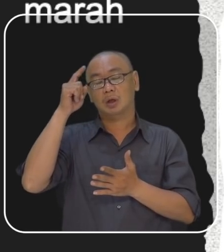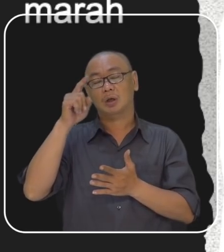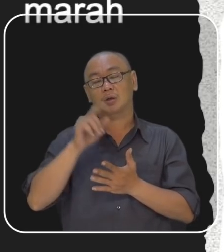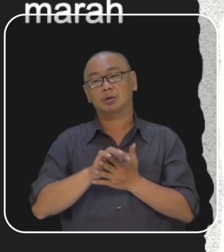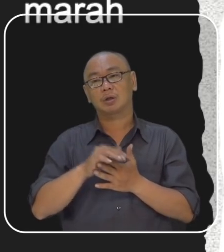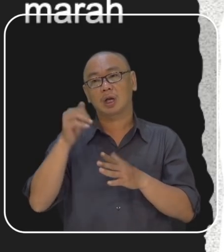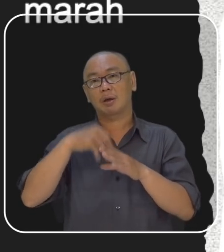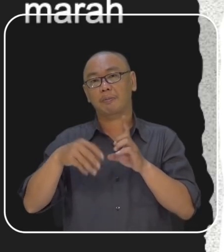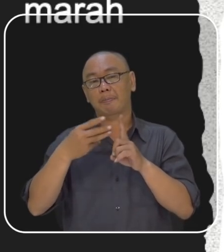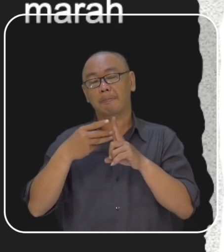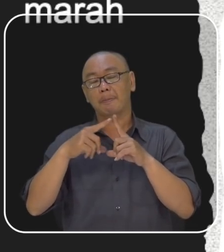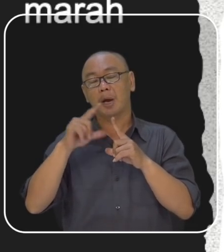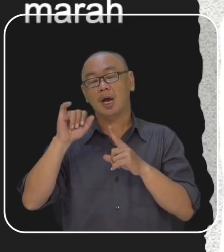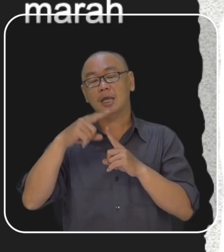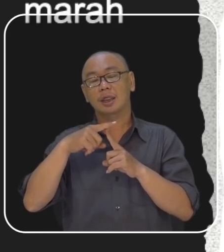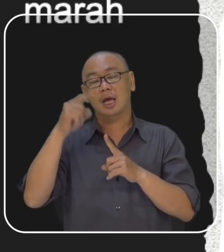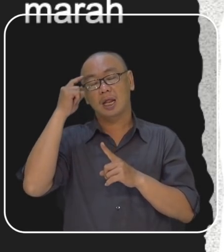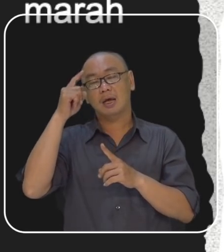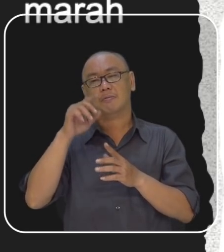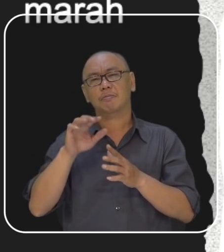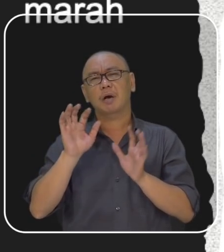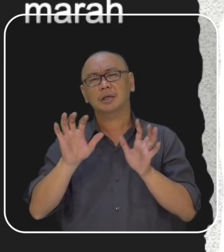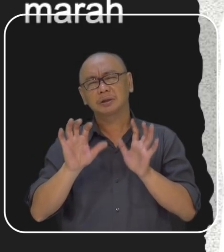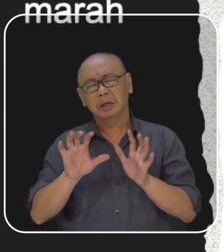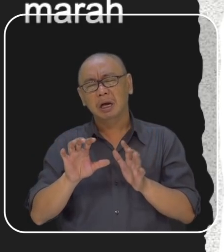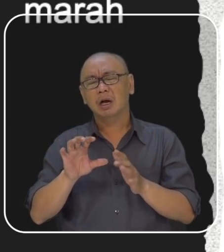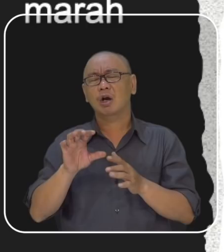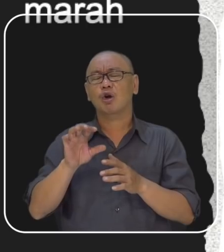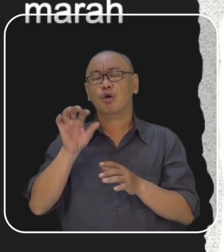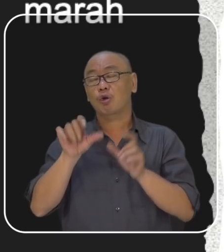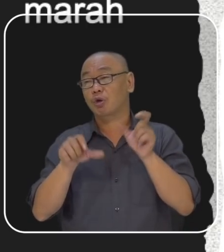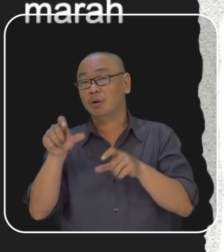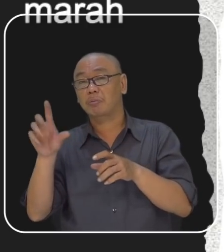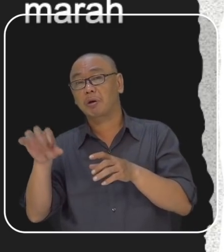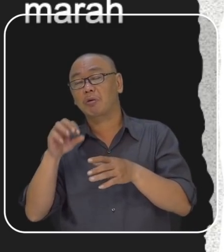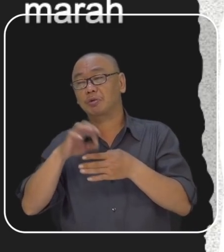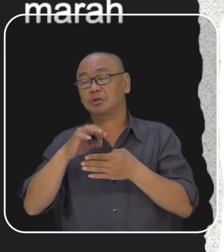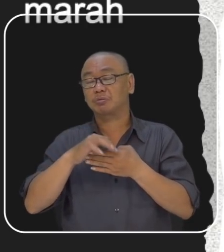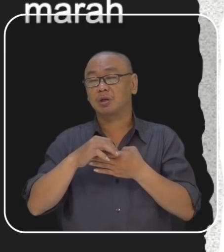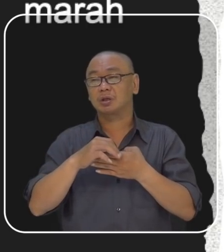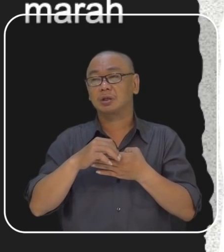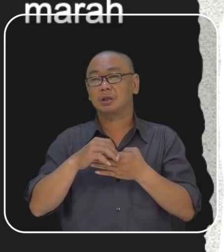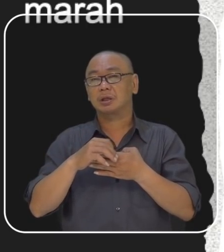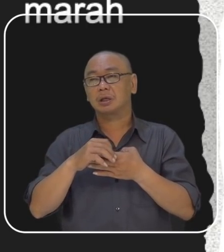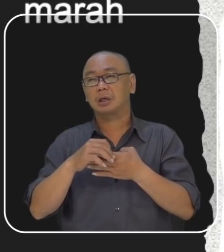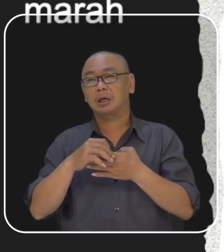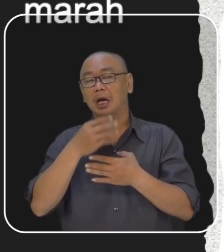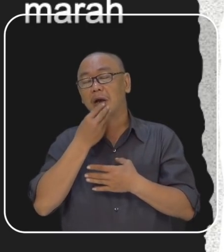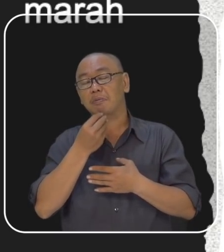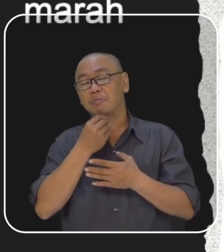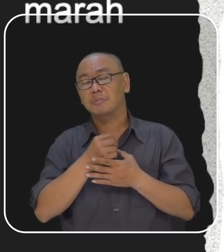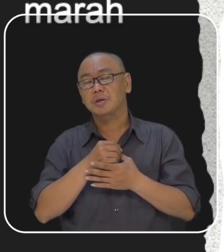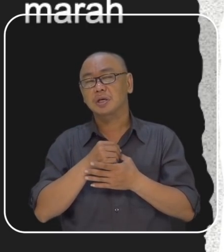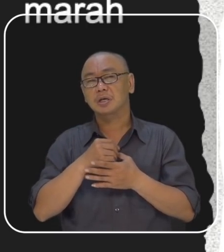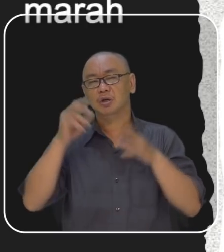Allah itu. Banyak orang yang membawa persembahan berupa kambing, domba, lalu burung merpati, lalu